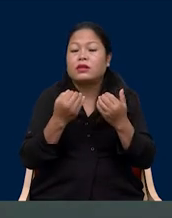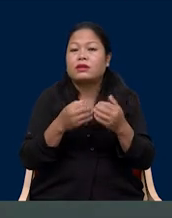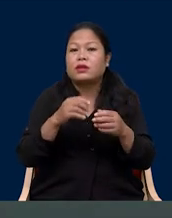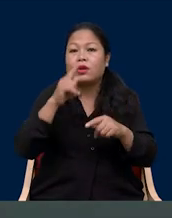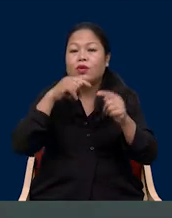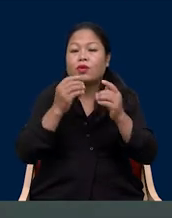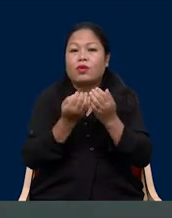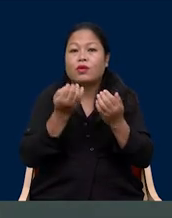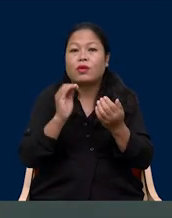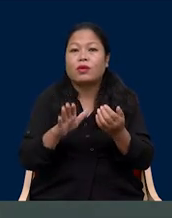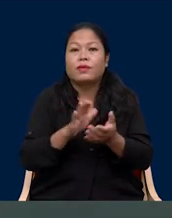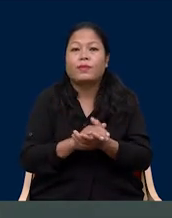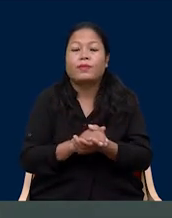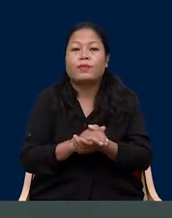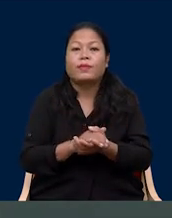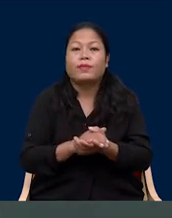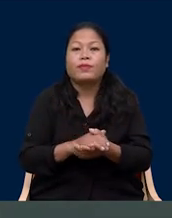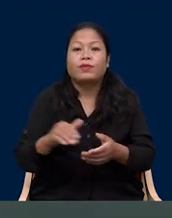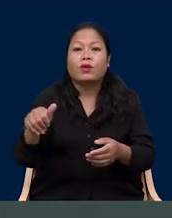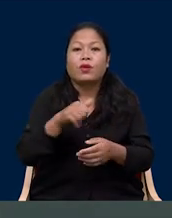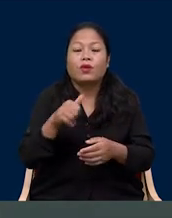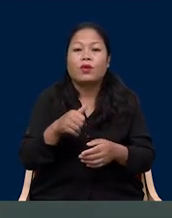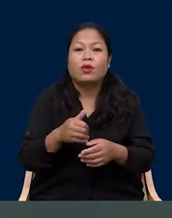धेरै सिक्ने कुराहरू के छ भने